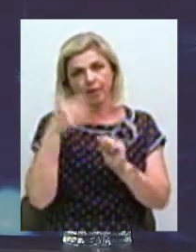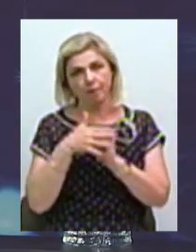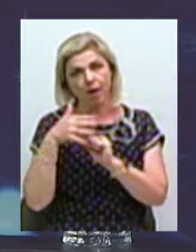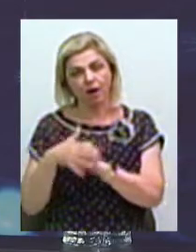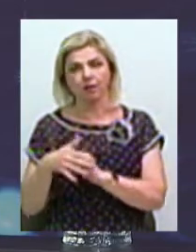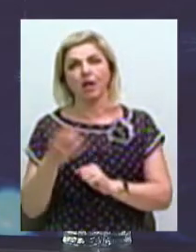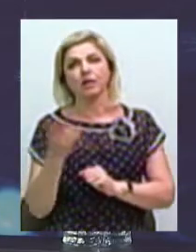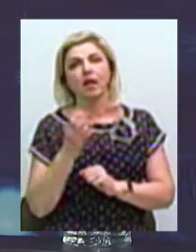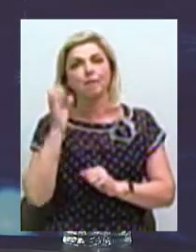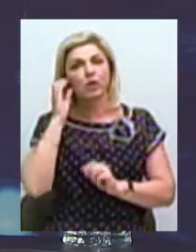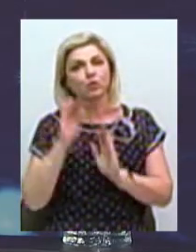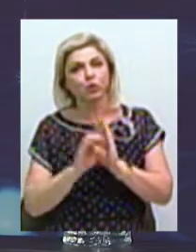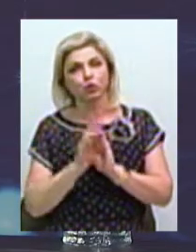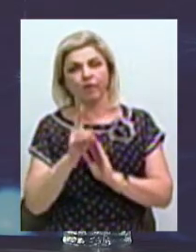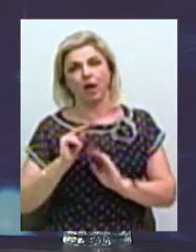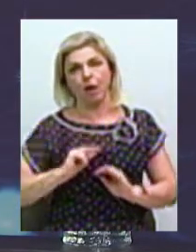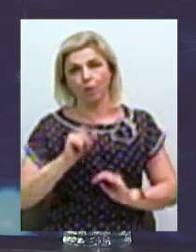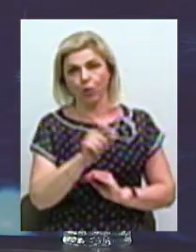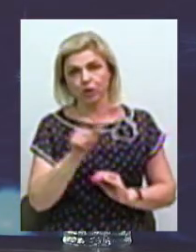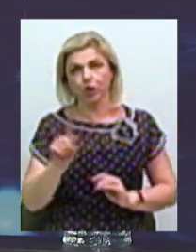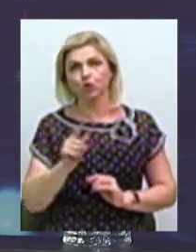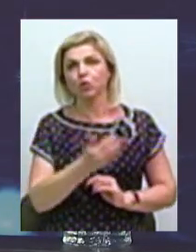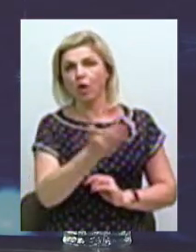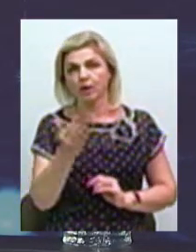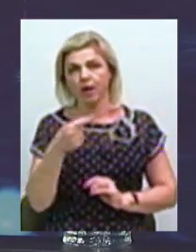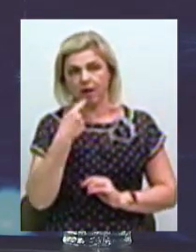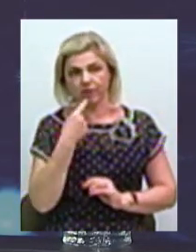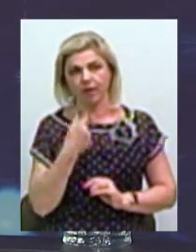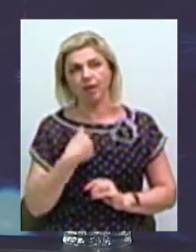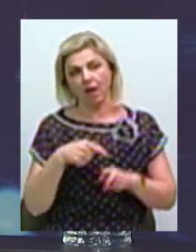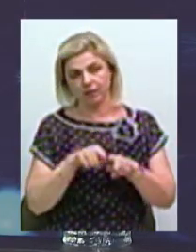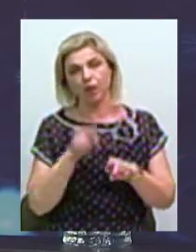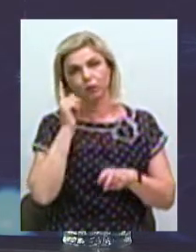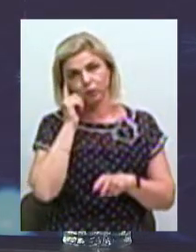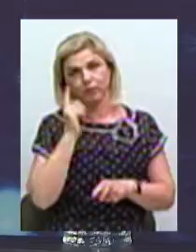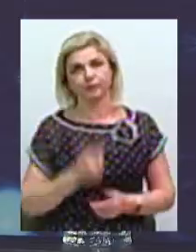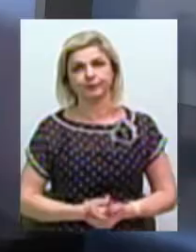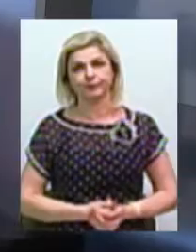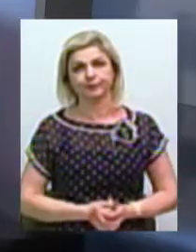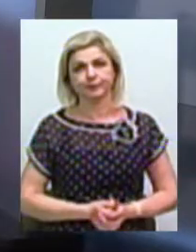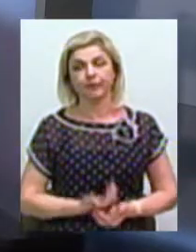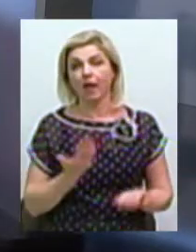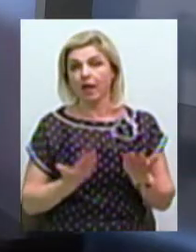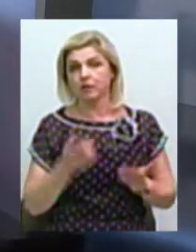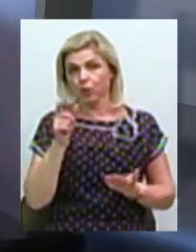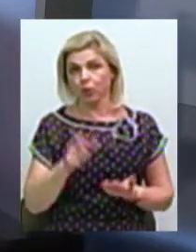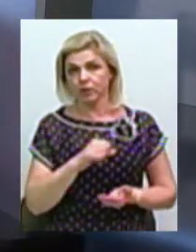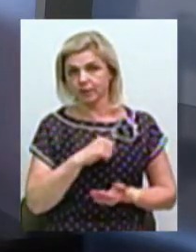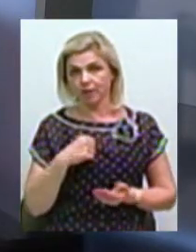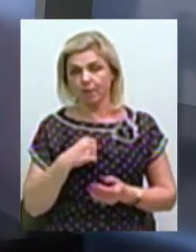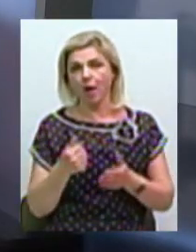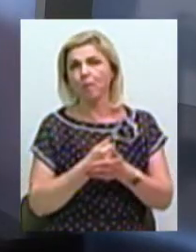Надо прислушиваться к сотрудникам, что они говорят мне. Ну, мне так кажется. Тобто, якщо людина сама, вона